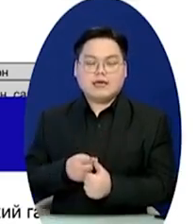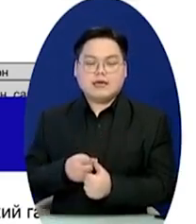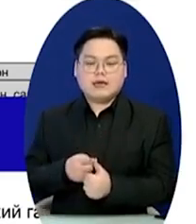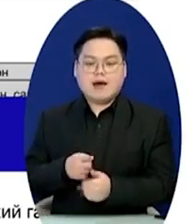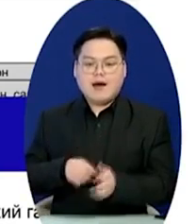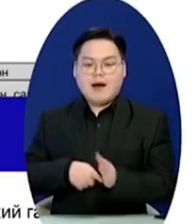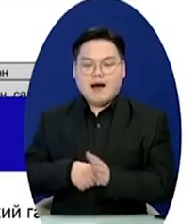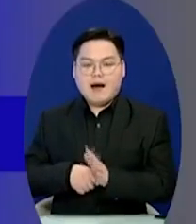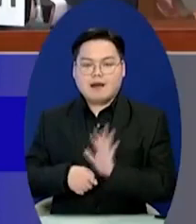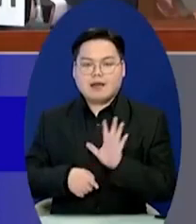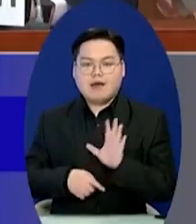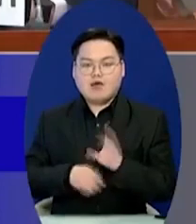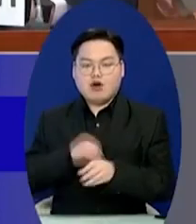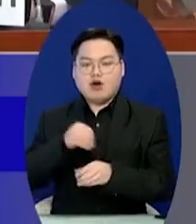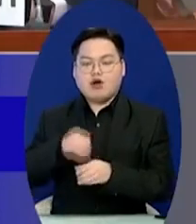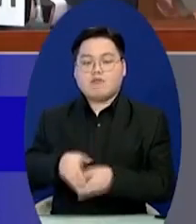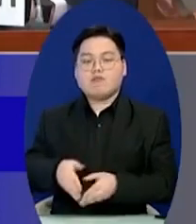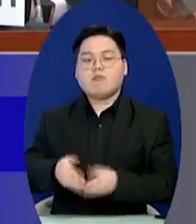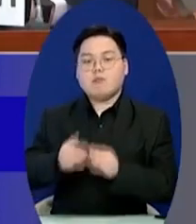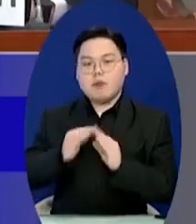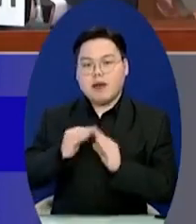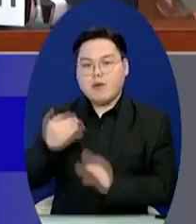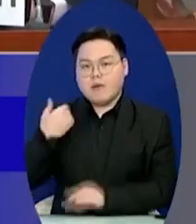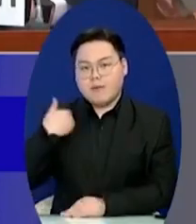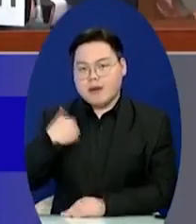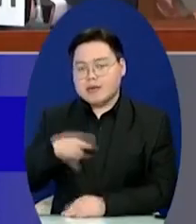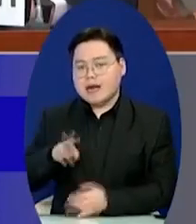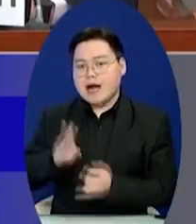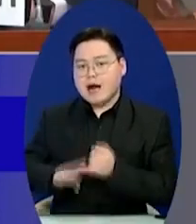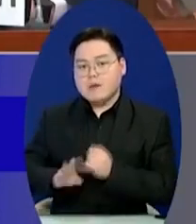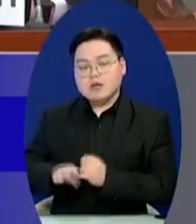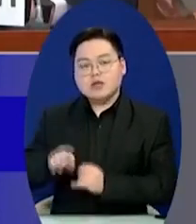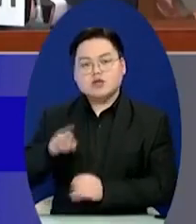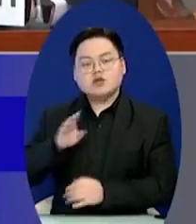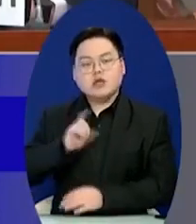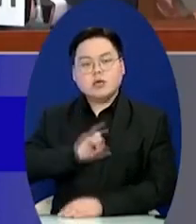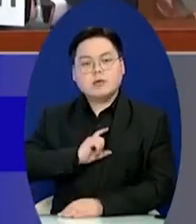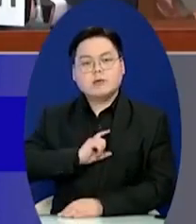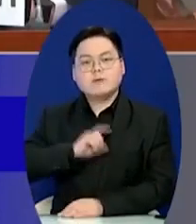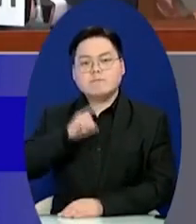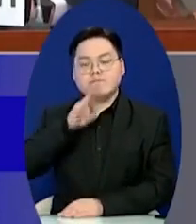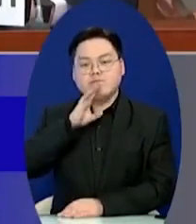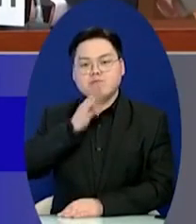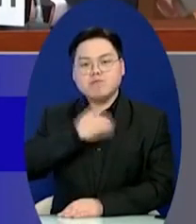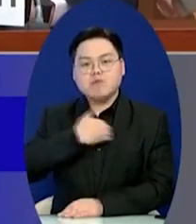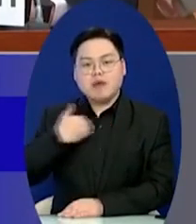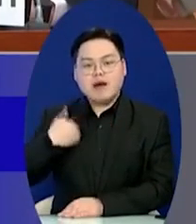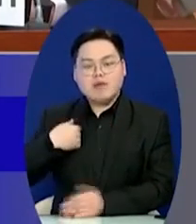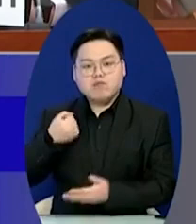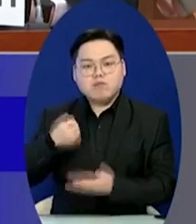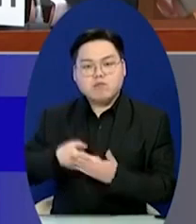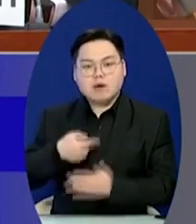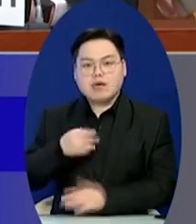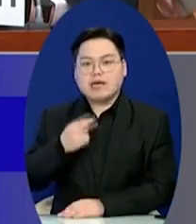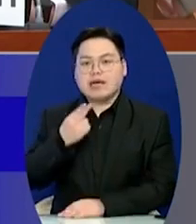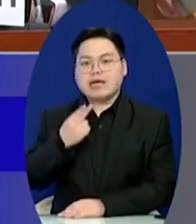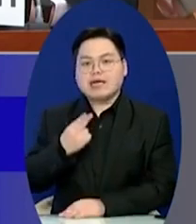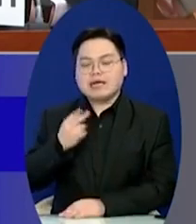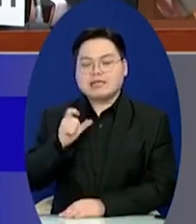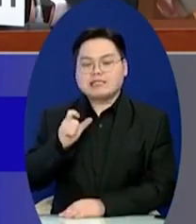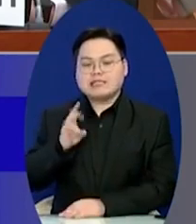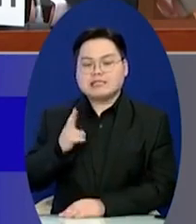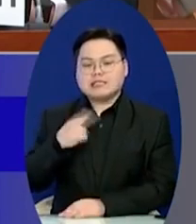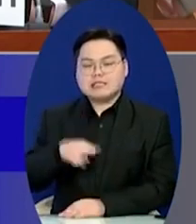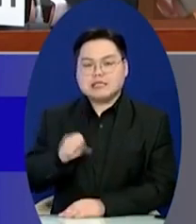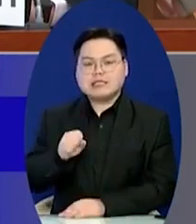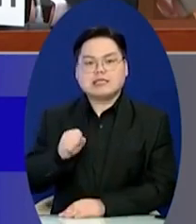байгуулж байсан юм байна. За эцсийн өмчлөгчийн мэдээлэл эцсийн өмчлөгч энэ компани эцсийн өмчлөгчөөр бүртгэгдсэн хүн бол Бадамгарын Цэнд Авиш шиг ч юм